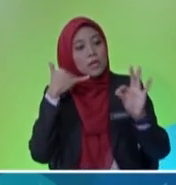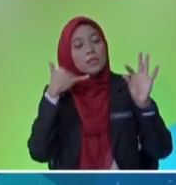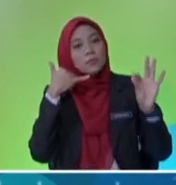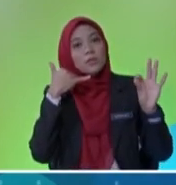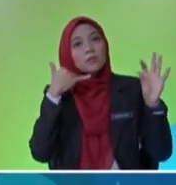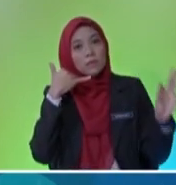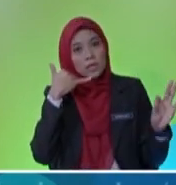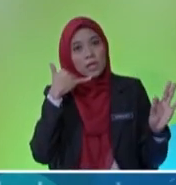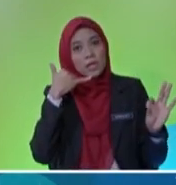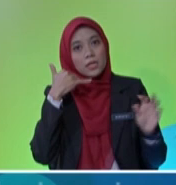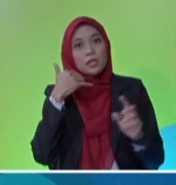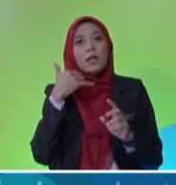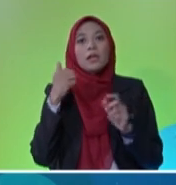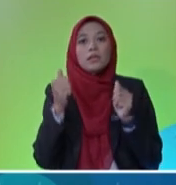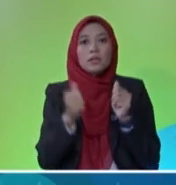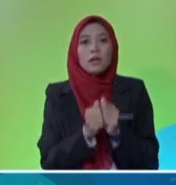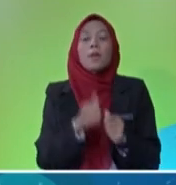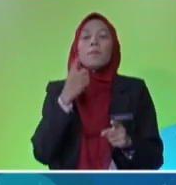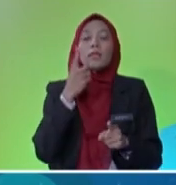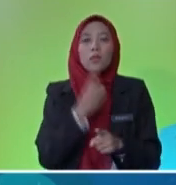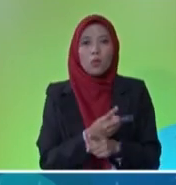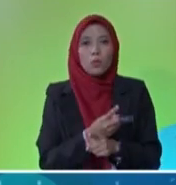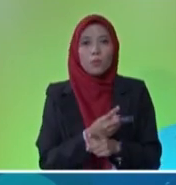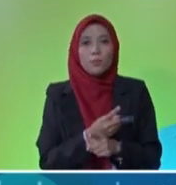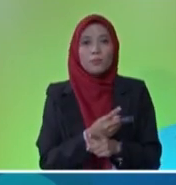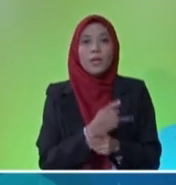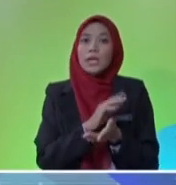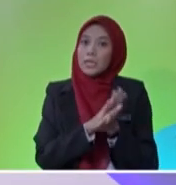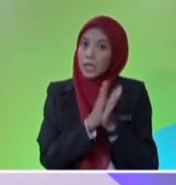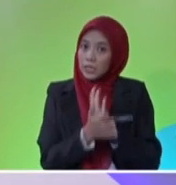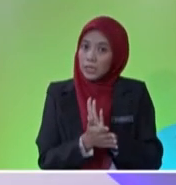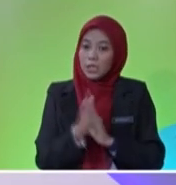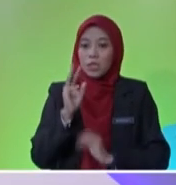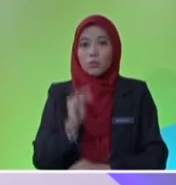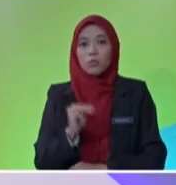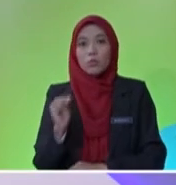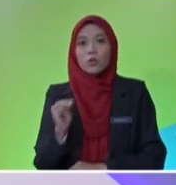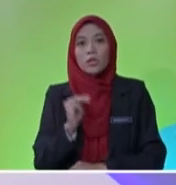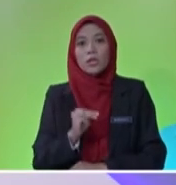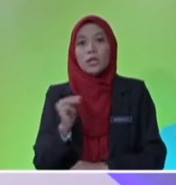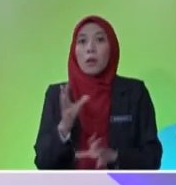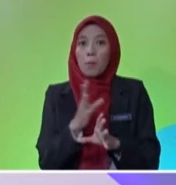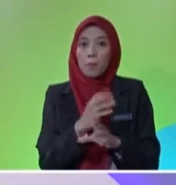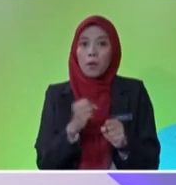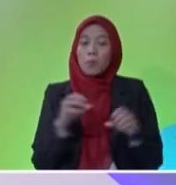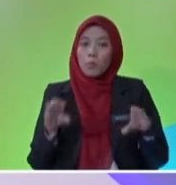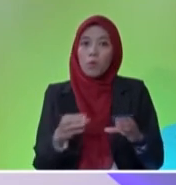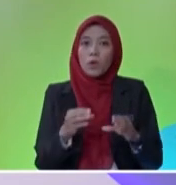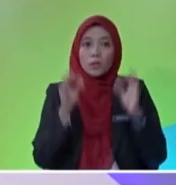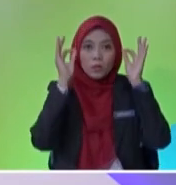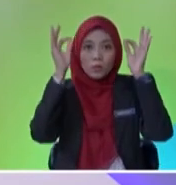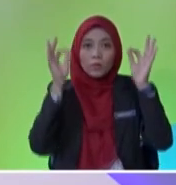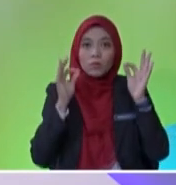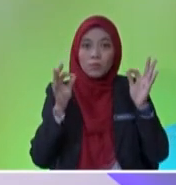semasa bazooka jawab dengan Betulnya jadi murid dapat membuat rumusan dan keputusan apabila udah bet